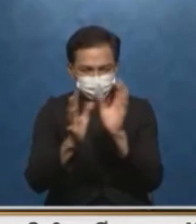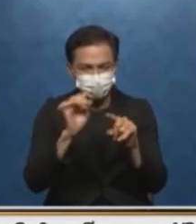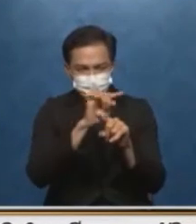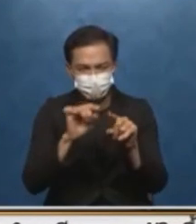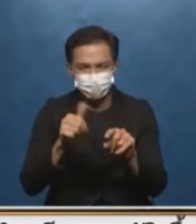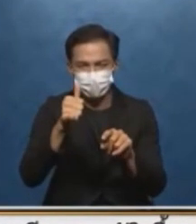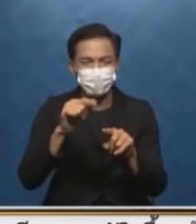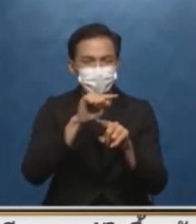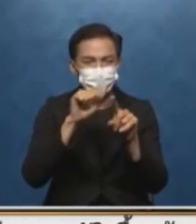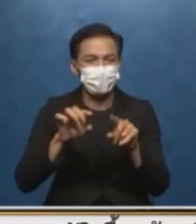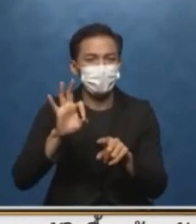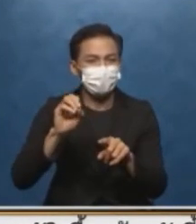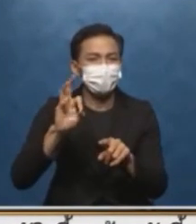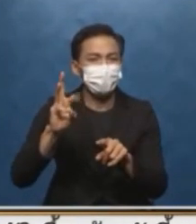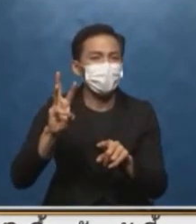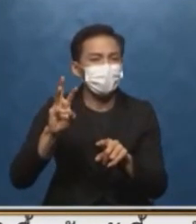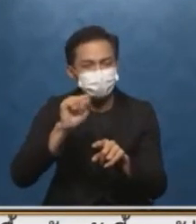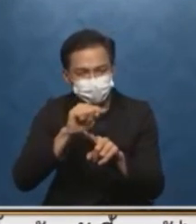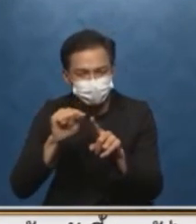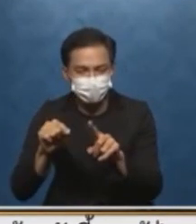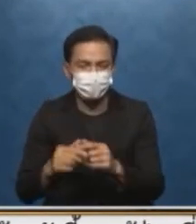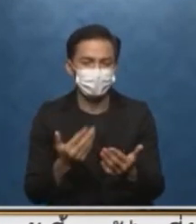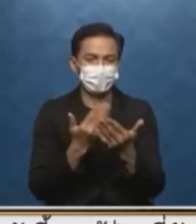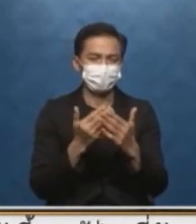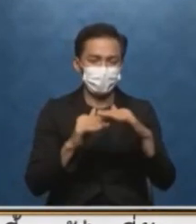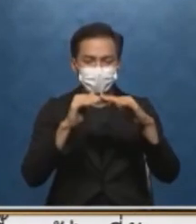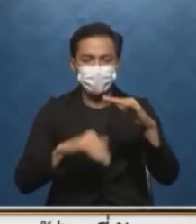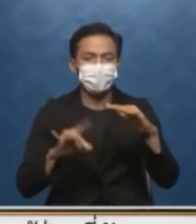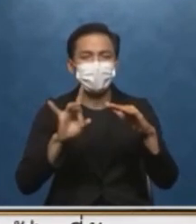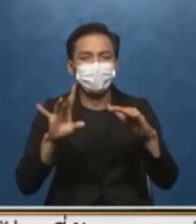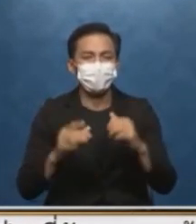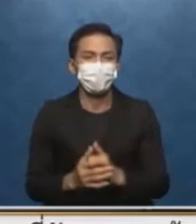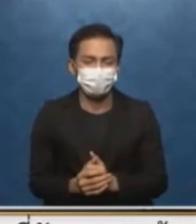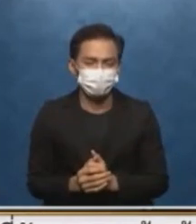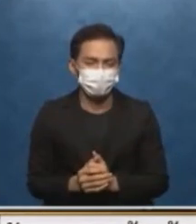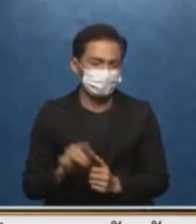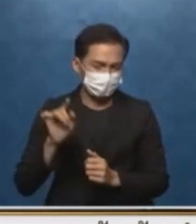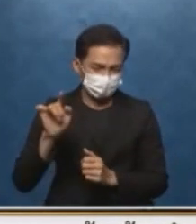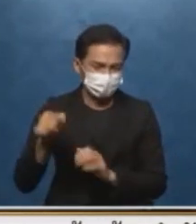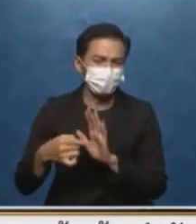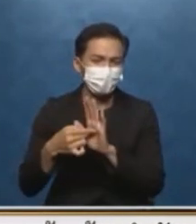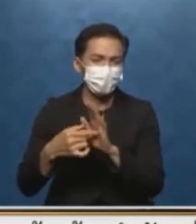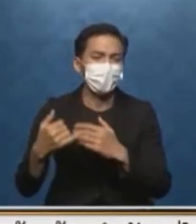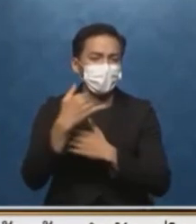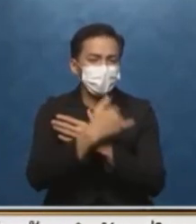99.6% มีราคาไม่เกิน100บาทนี่คือหนึ่งในคำตอบที่หลายๆประเทศเขาเลือกใช้สิ่ง